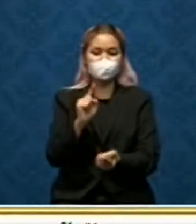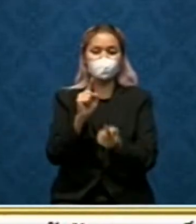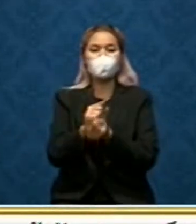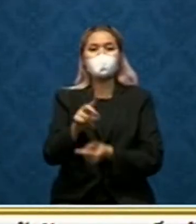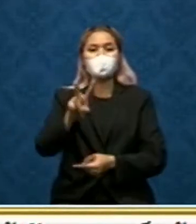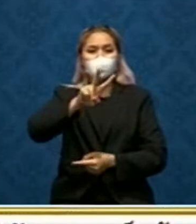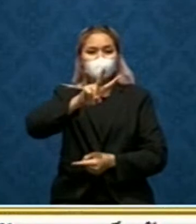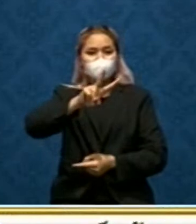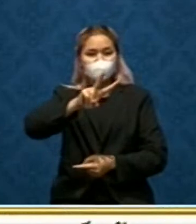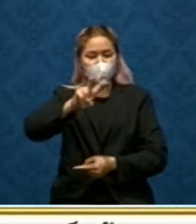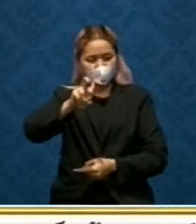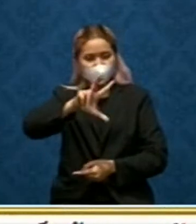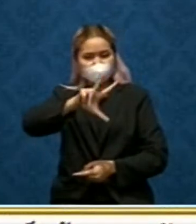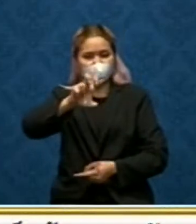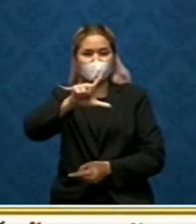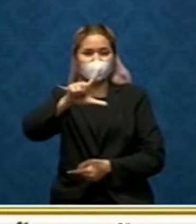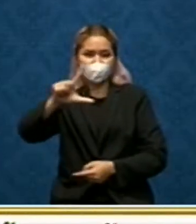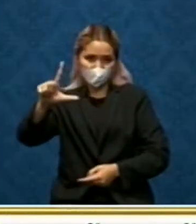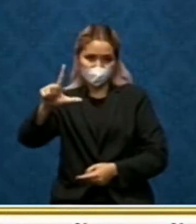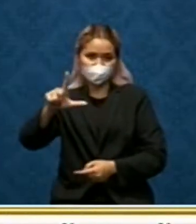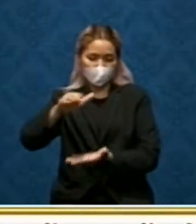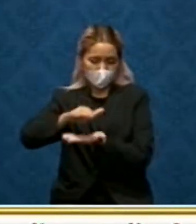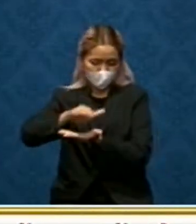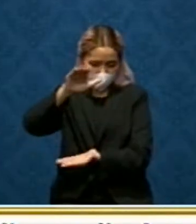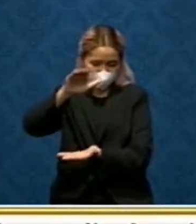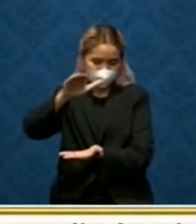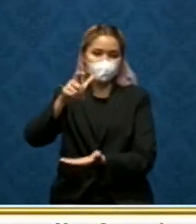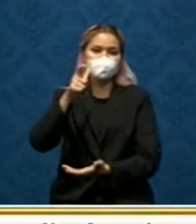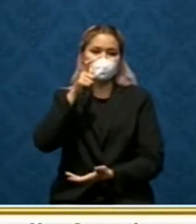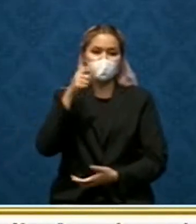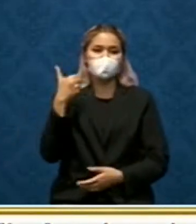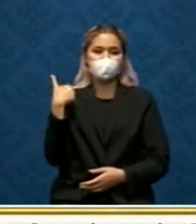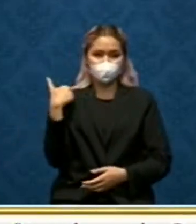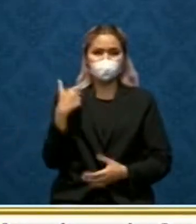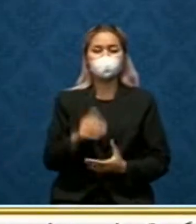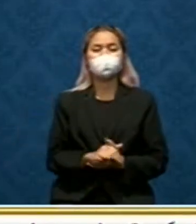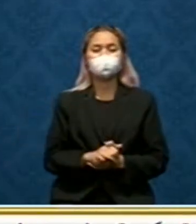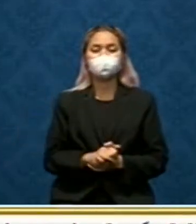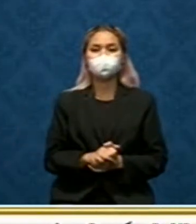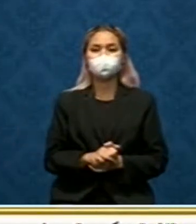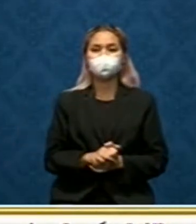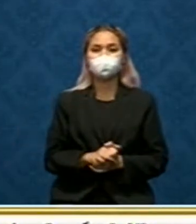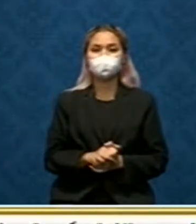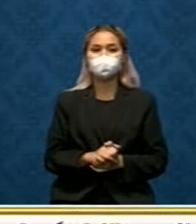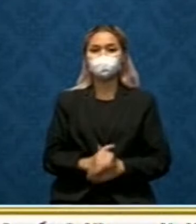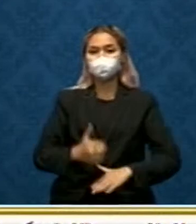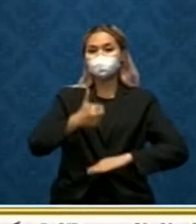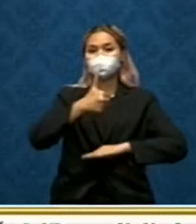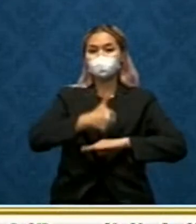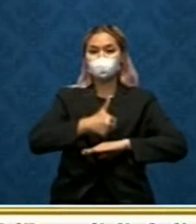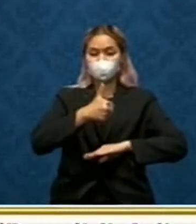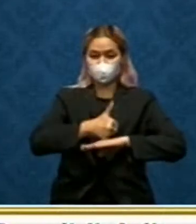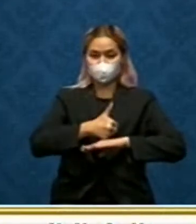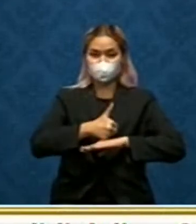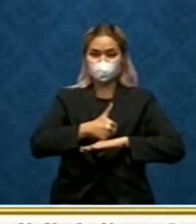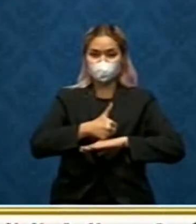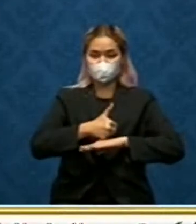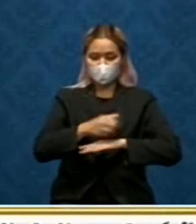นแค่ 5 ล้านชาดนินึจะเหนเงินกองใหญกว่านั้น เรื่องนี้ก็อธิบฎดีโดนลอดจับ